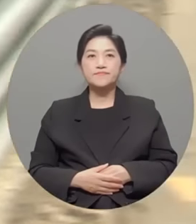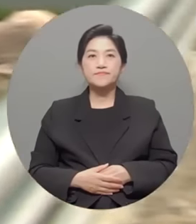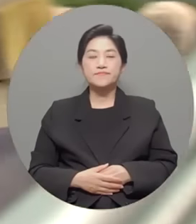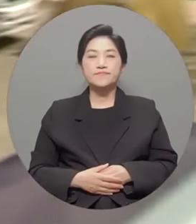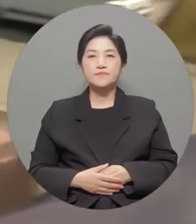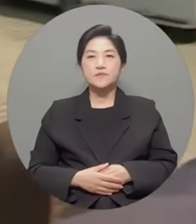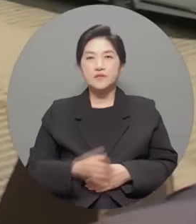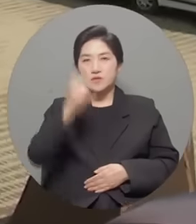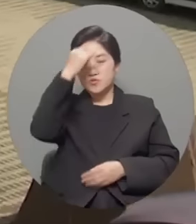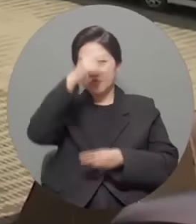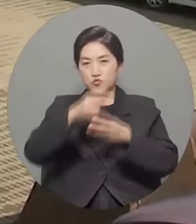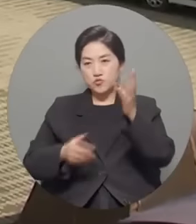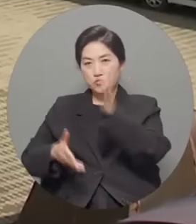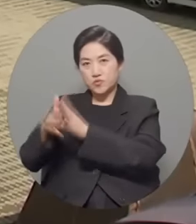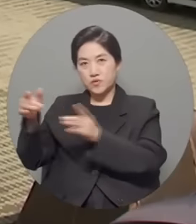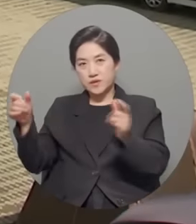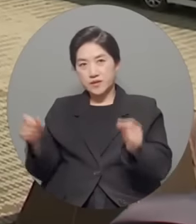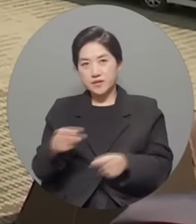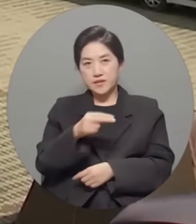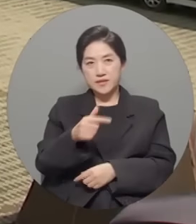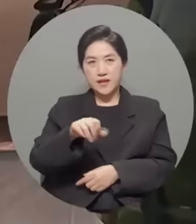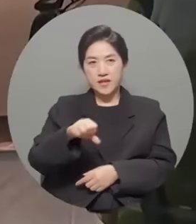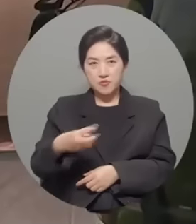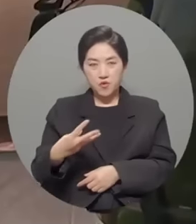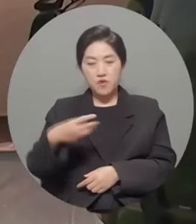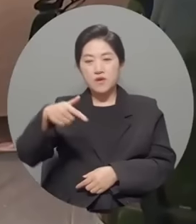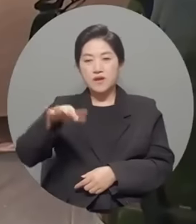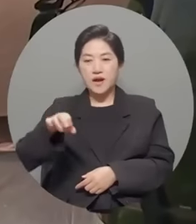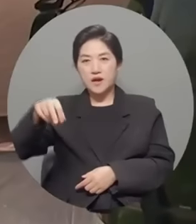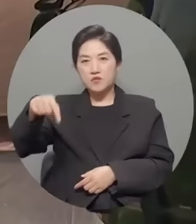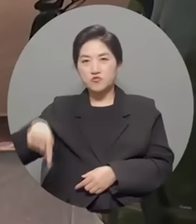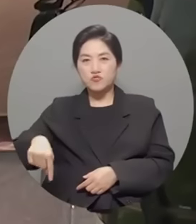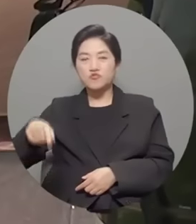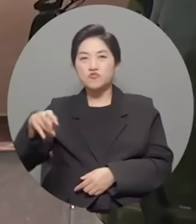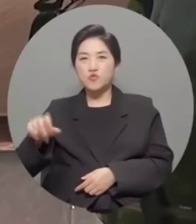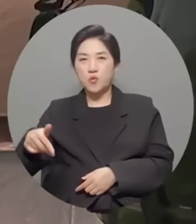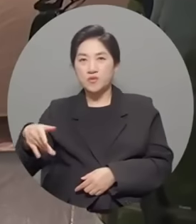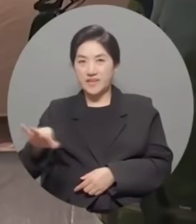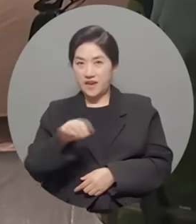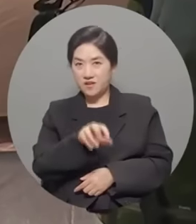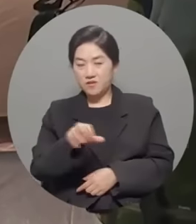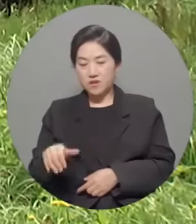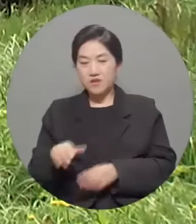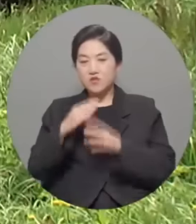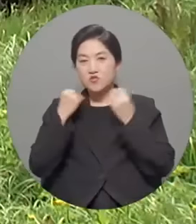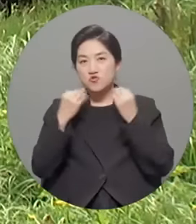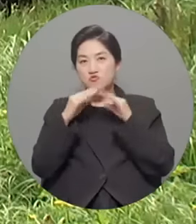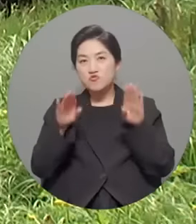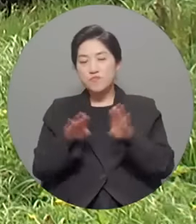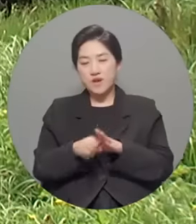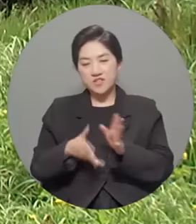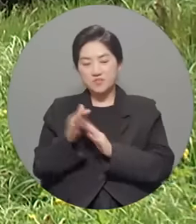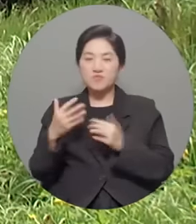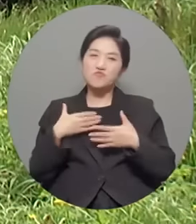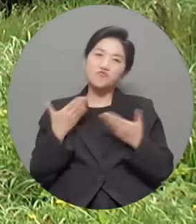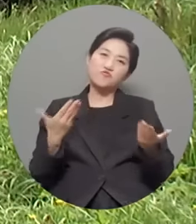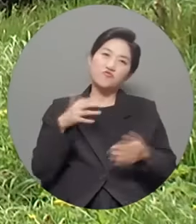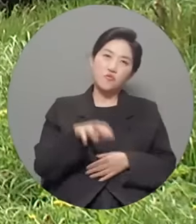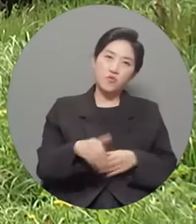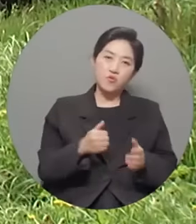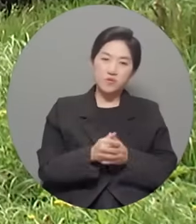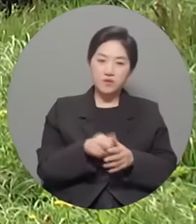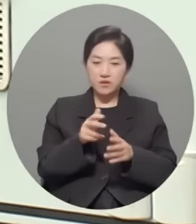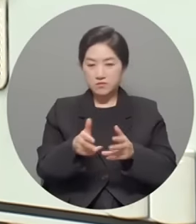충주 도심과 인접한 단올 강수욕장. 주말이면 시민이 찾는 휴식 공간이지만 주차장과 둔치엔